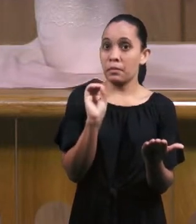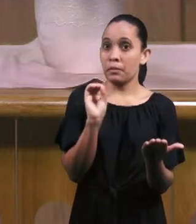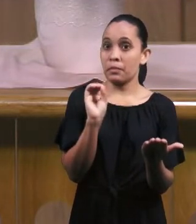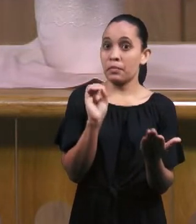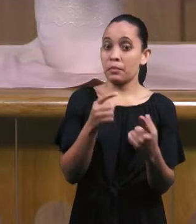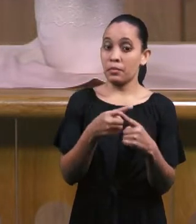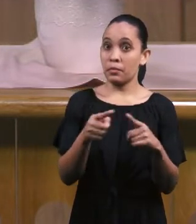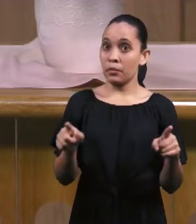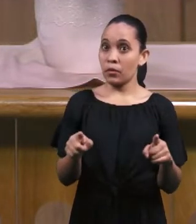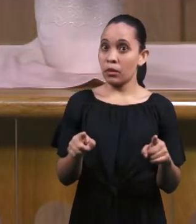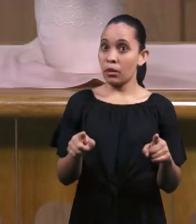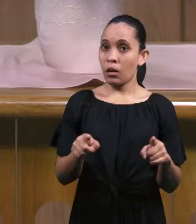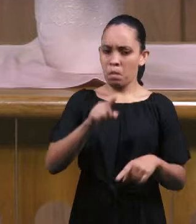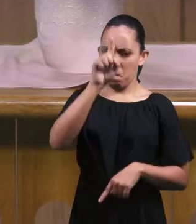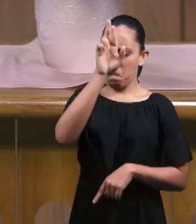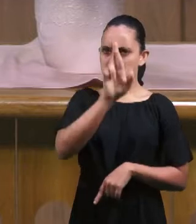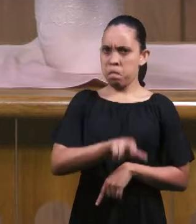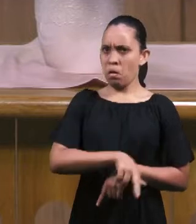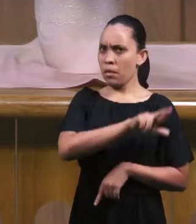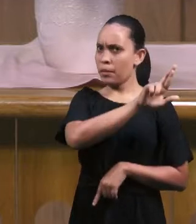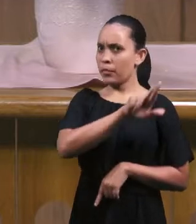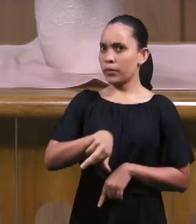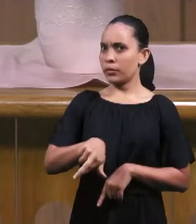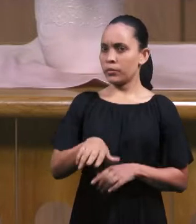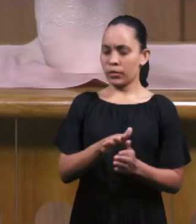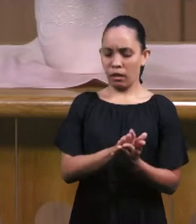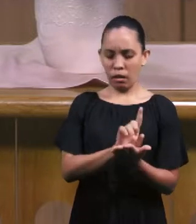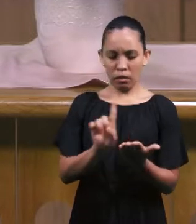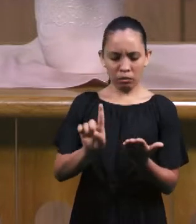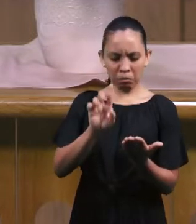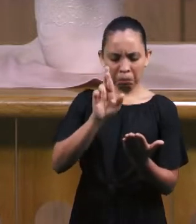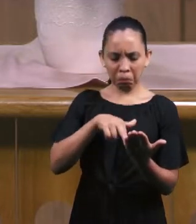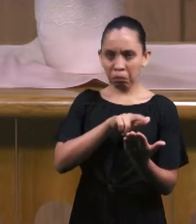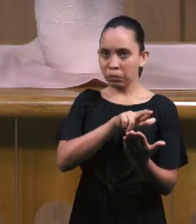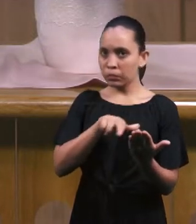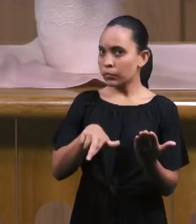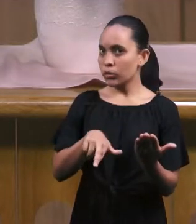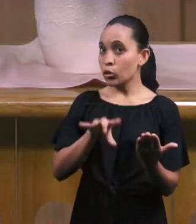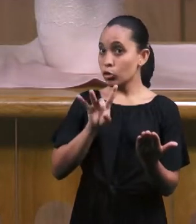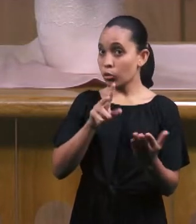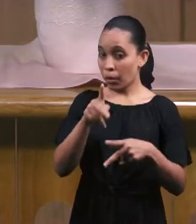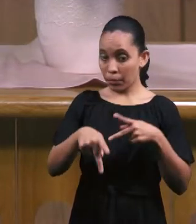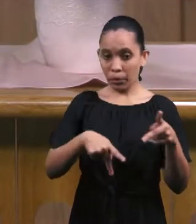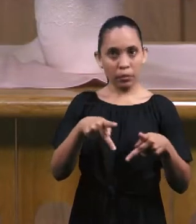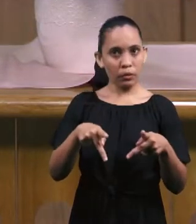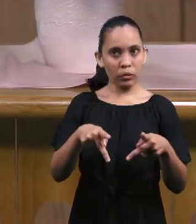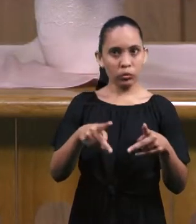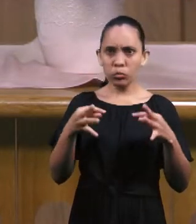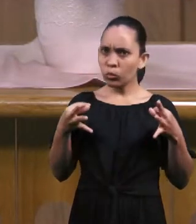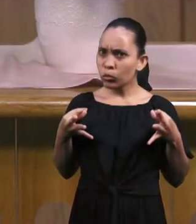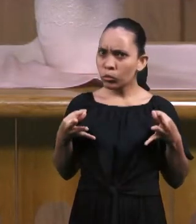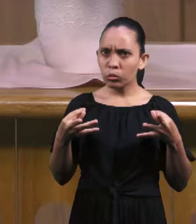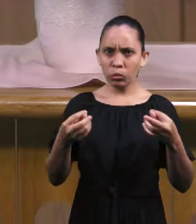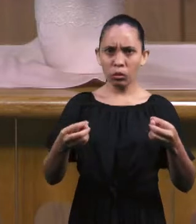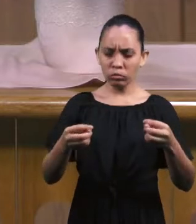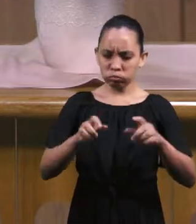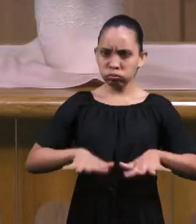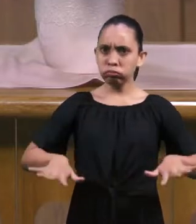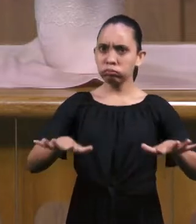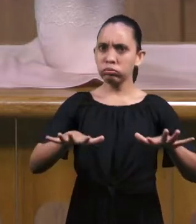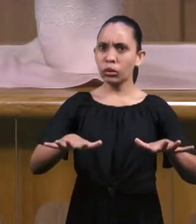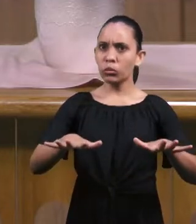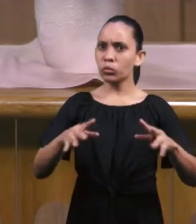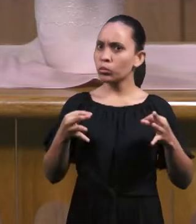Bible. Ce n'était pas seulement pour le peuple, mais même pour les parochiens.